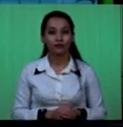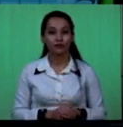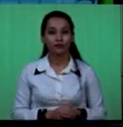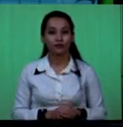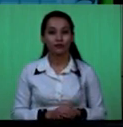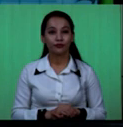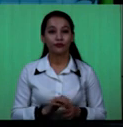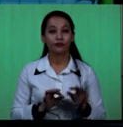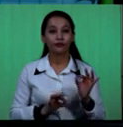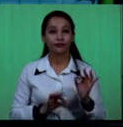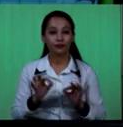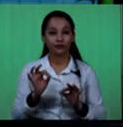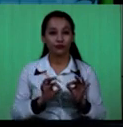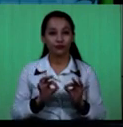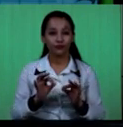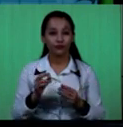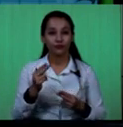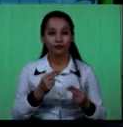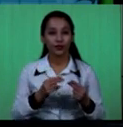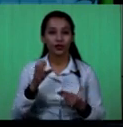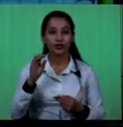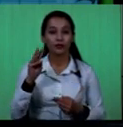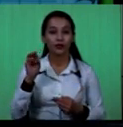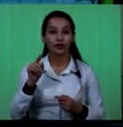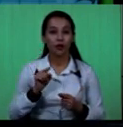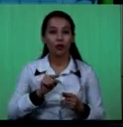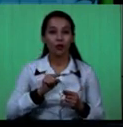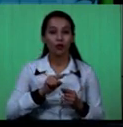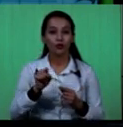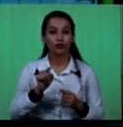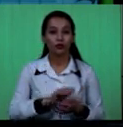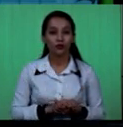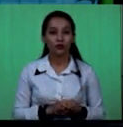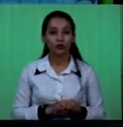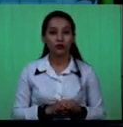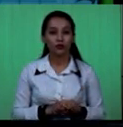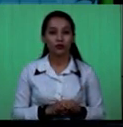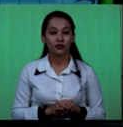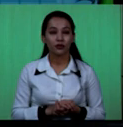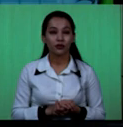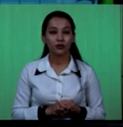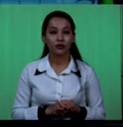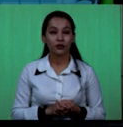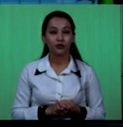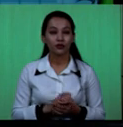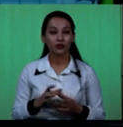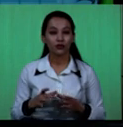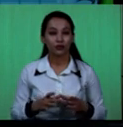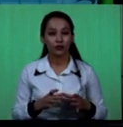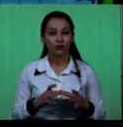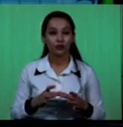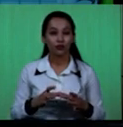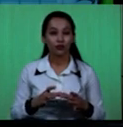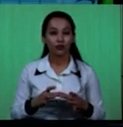Chizmani chizing, simmetriya o'qini o'tkazing. Bu shakl doira markaziga nisbatan necha